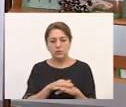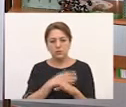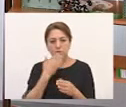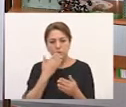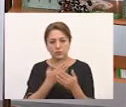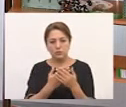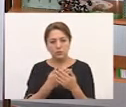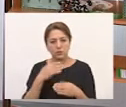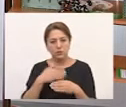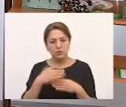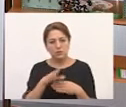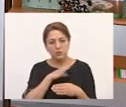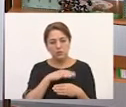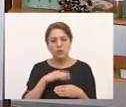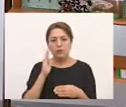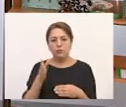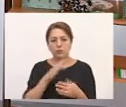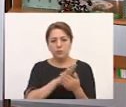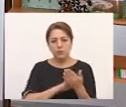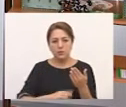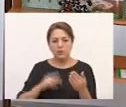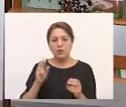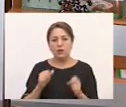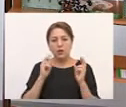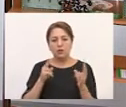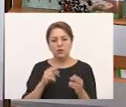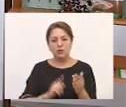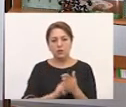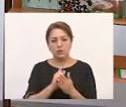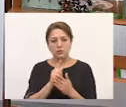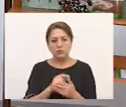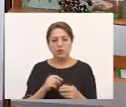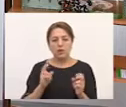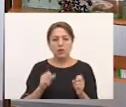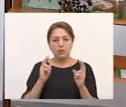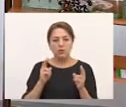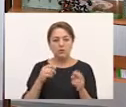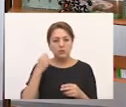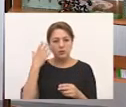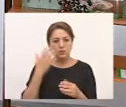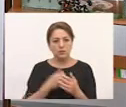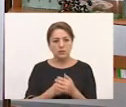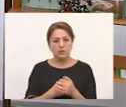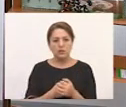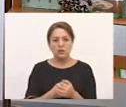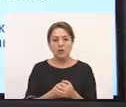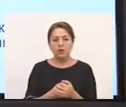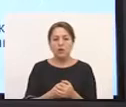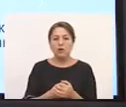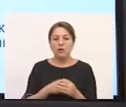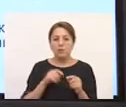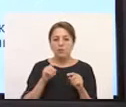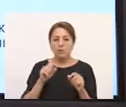прощения. Буду продолжать, как начал. Как знать, авось удастся. Гришка Отрепьев ведь поцарствовал